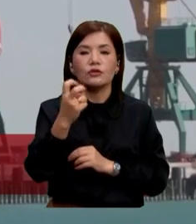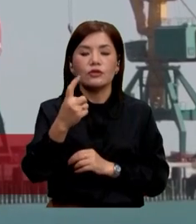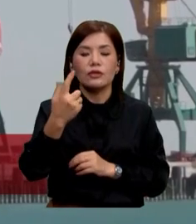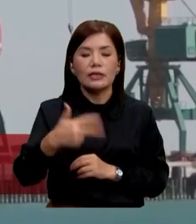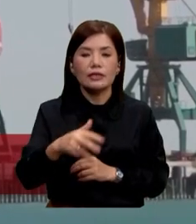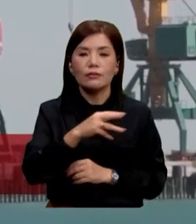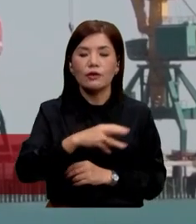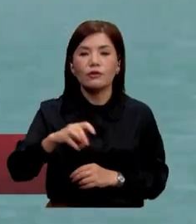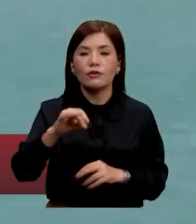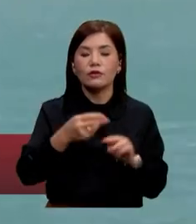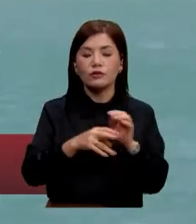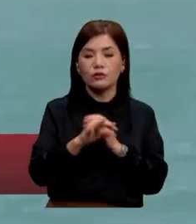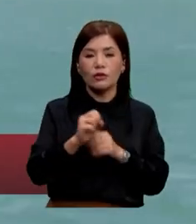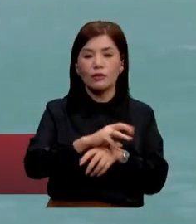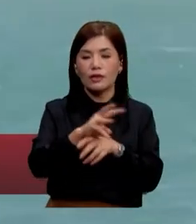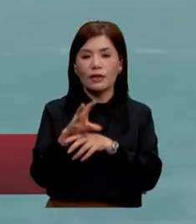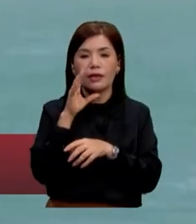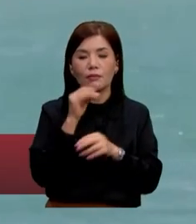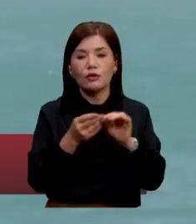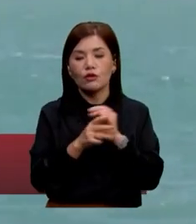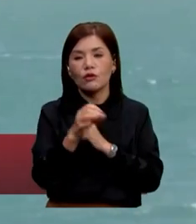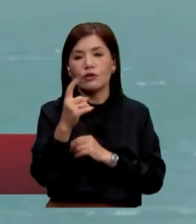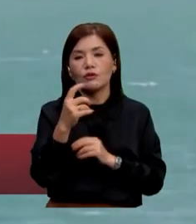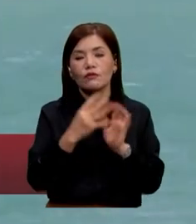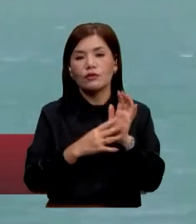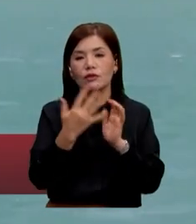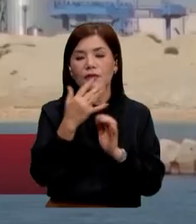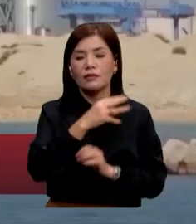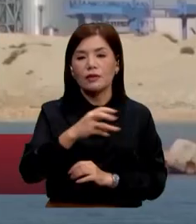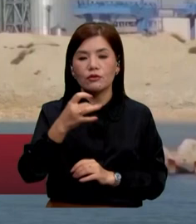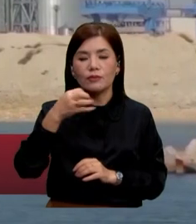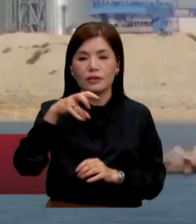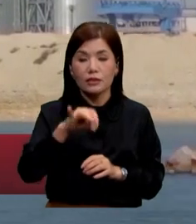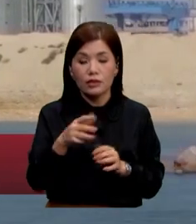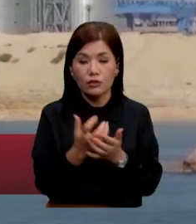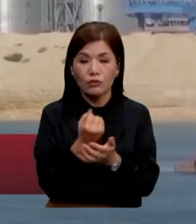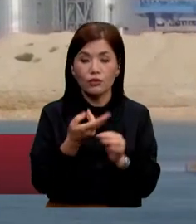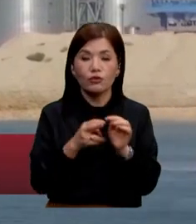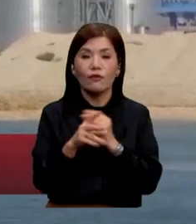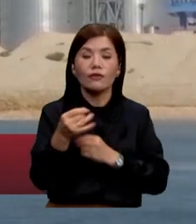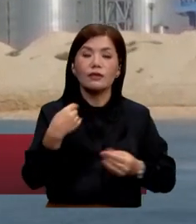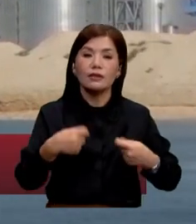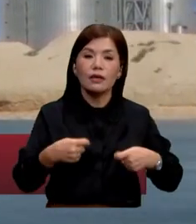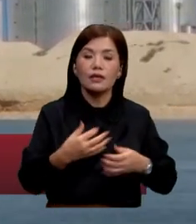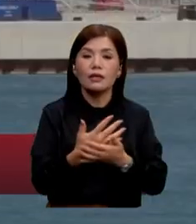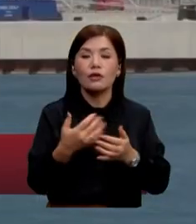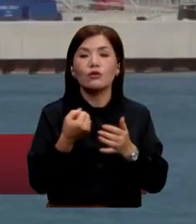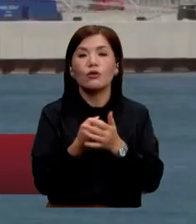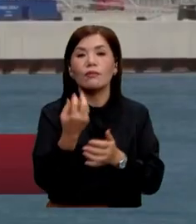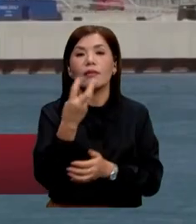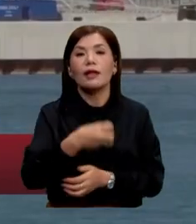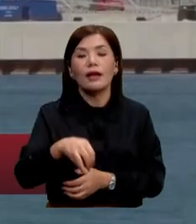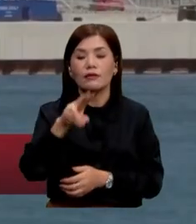долларов. Наша страна может обеспечить поставку 95 различных видов товаров в Венгрию и довести объемы взаимной торговли до миллиарда